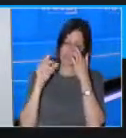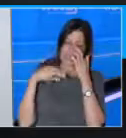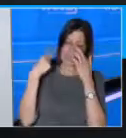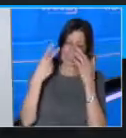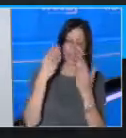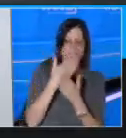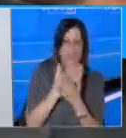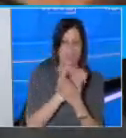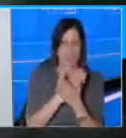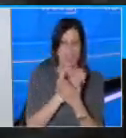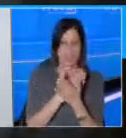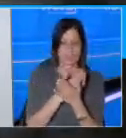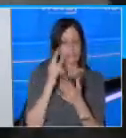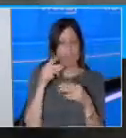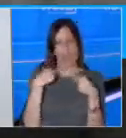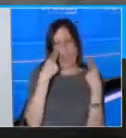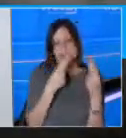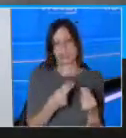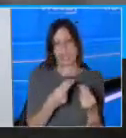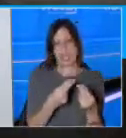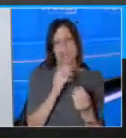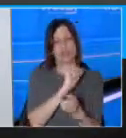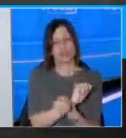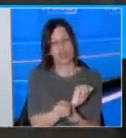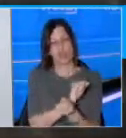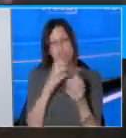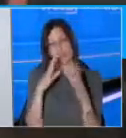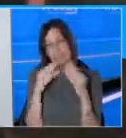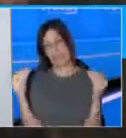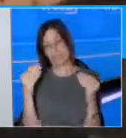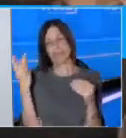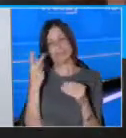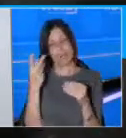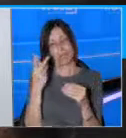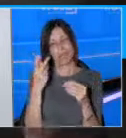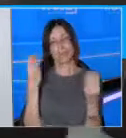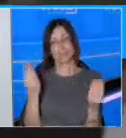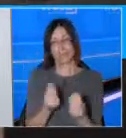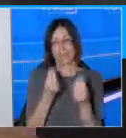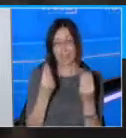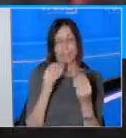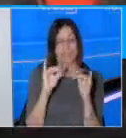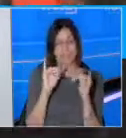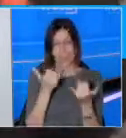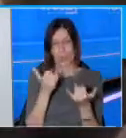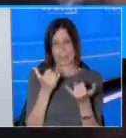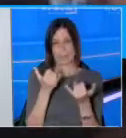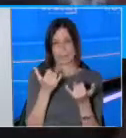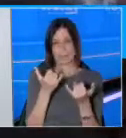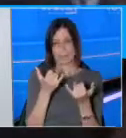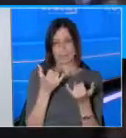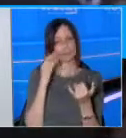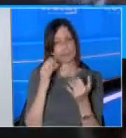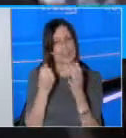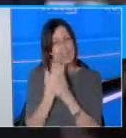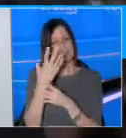ויוקנה בהחזרת השבועים והנעדרים, וכמובן בצעדים נכונים כדי